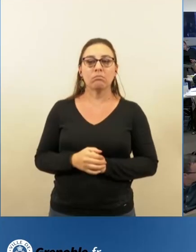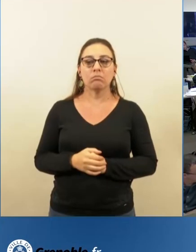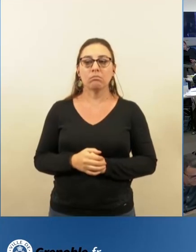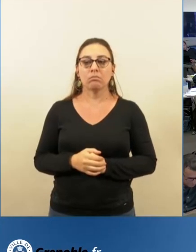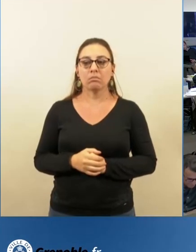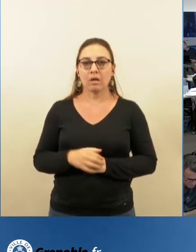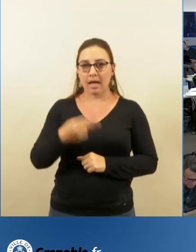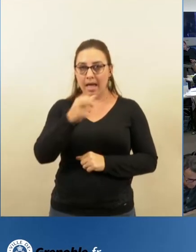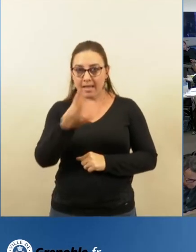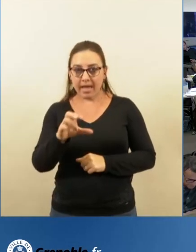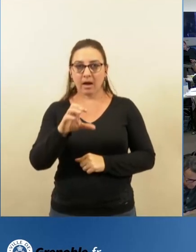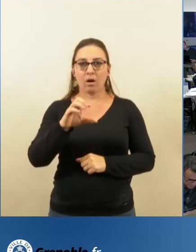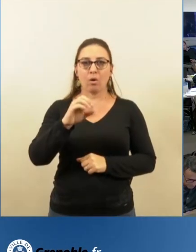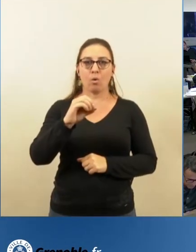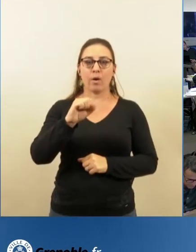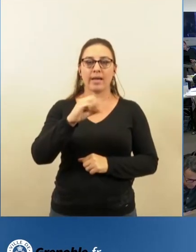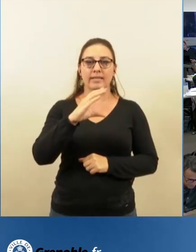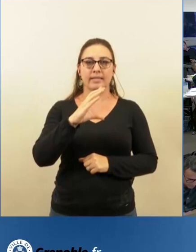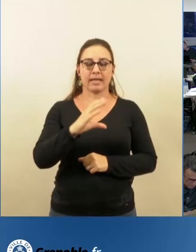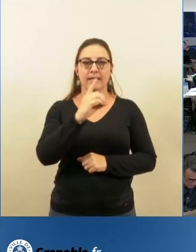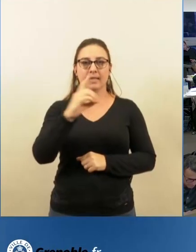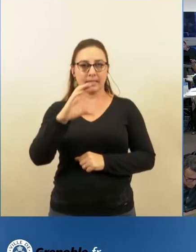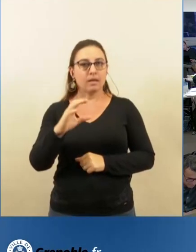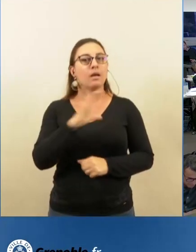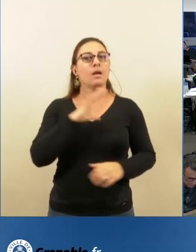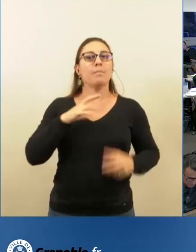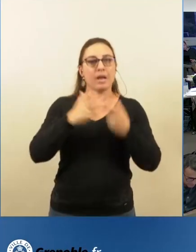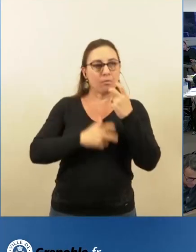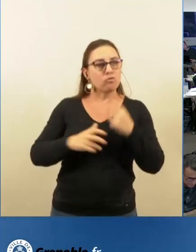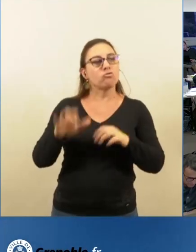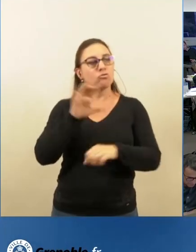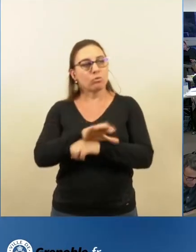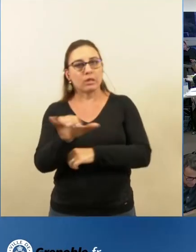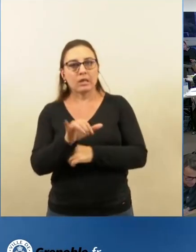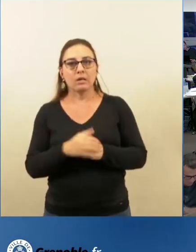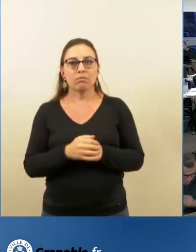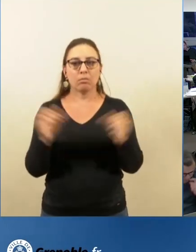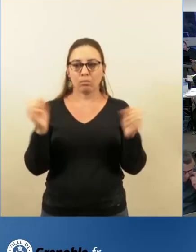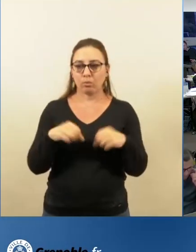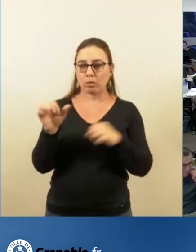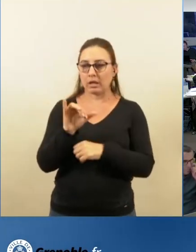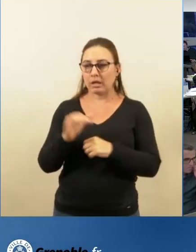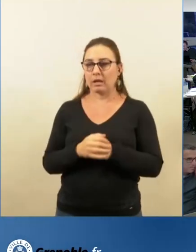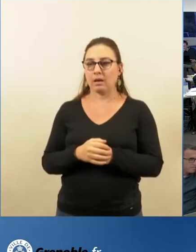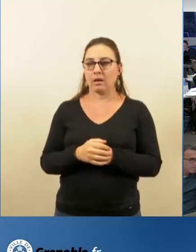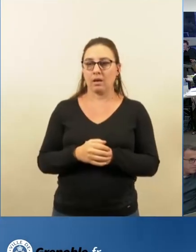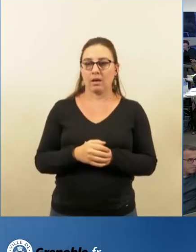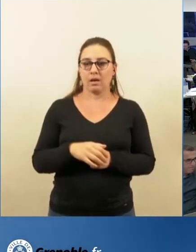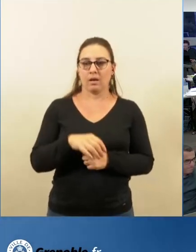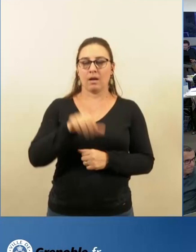est né en CDDC madame roche qui votre compte qui vote pour donc